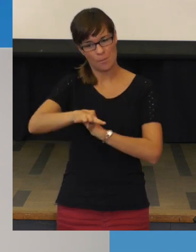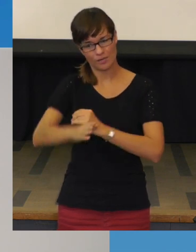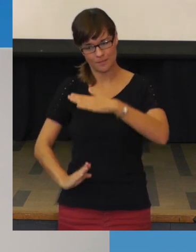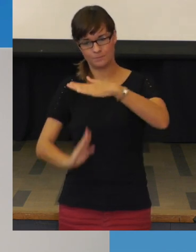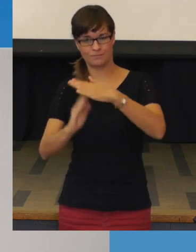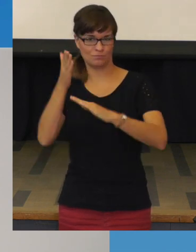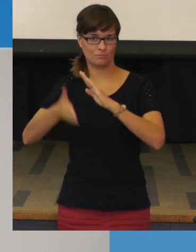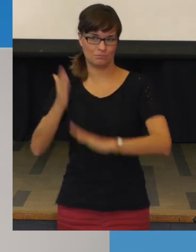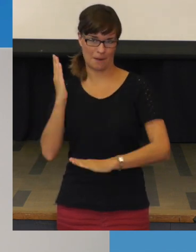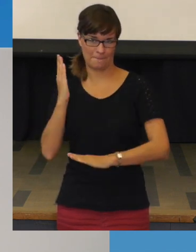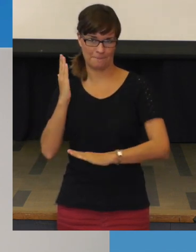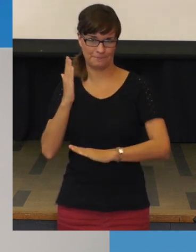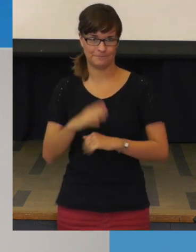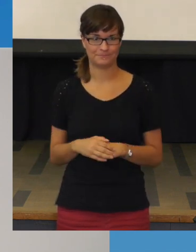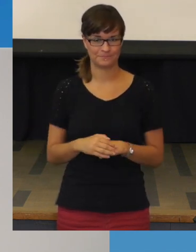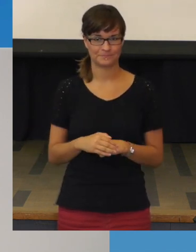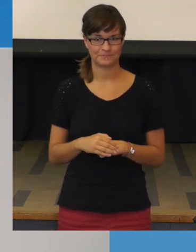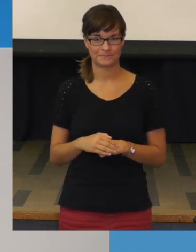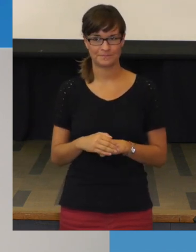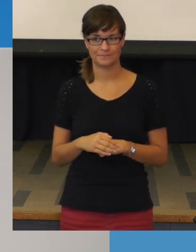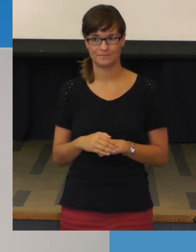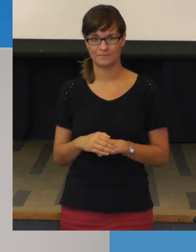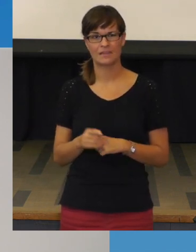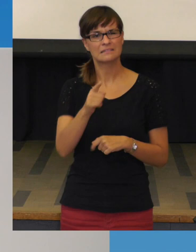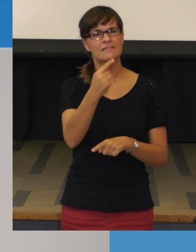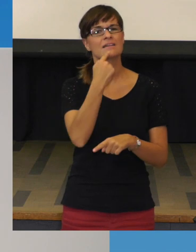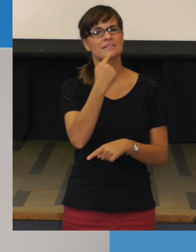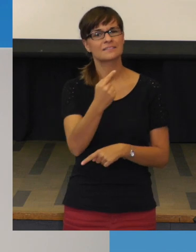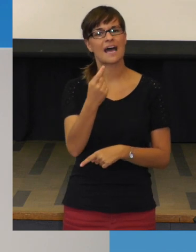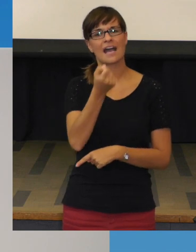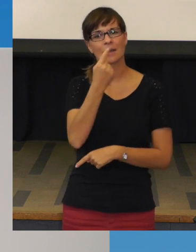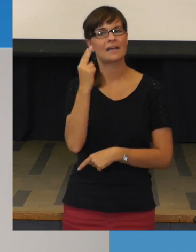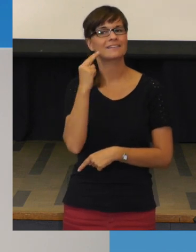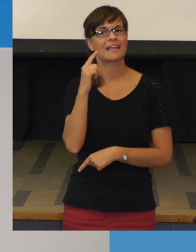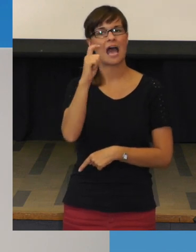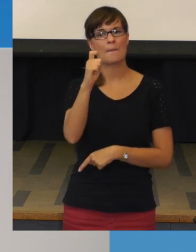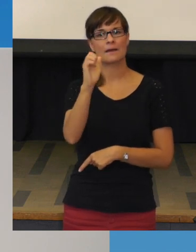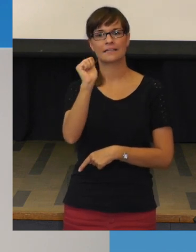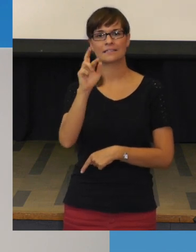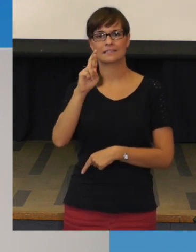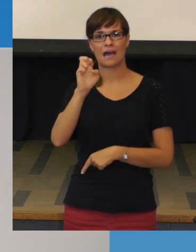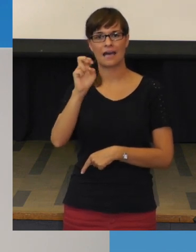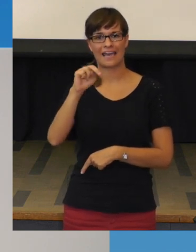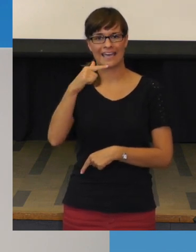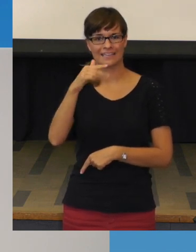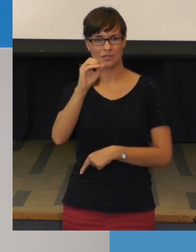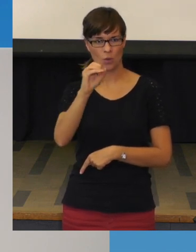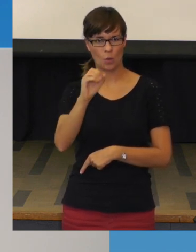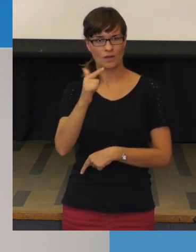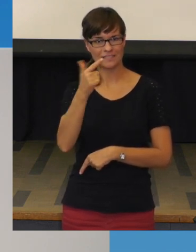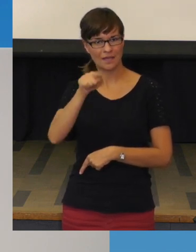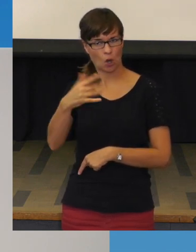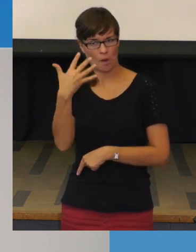jetzt bin ich dazu. Entschuldigung, wenn ich noch einmal, Sie sagten Xarelto, Herr Dr. Wicke hat mich gerade darauf hingewiesen, 2,5 Milligramm,